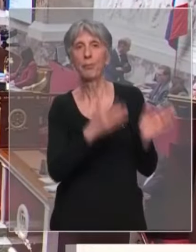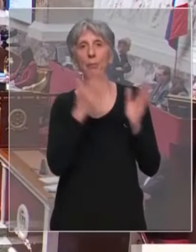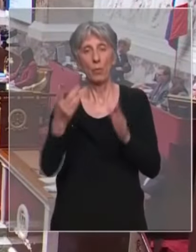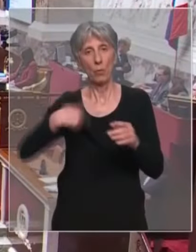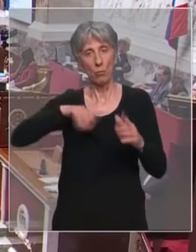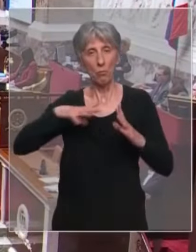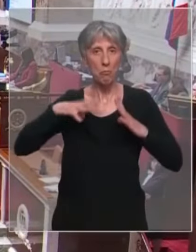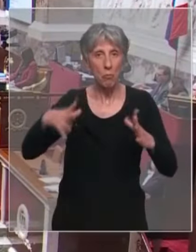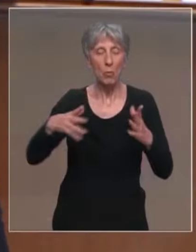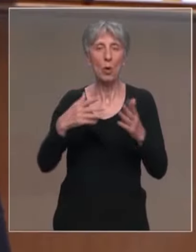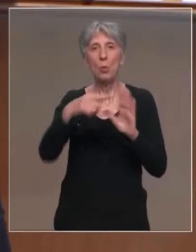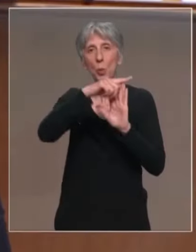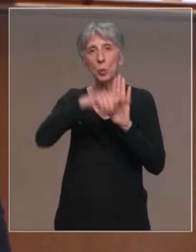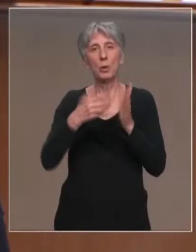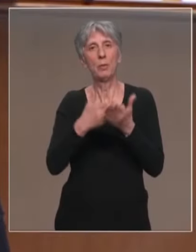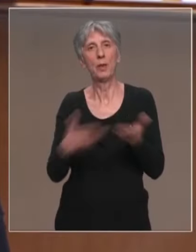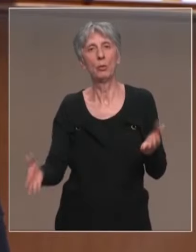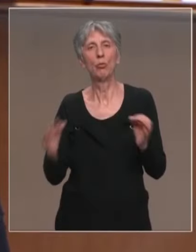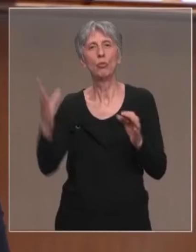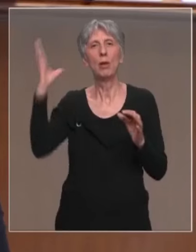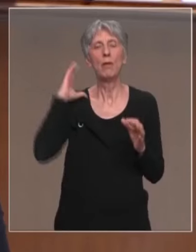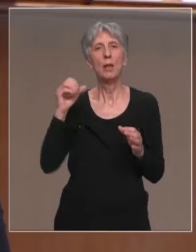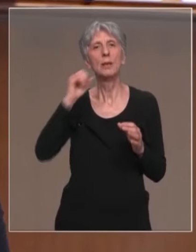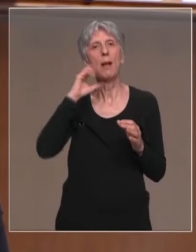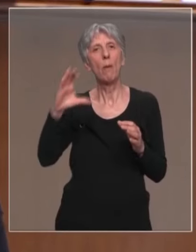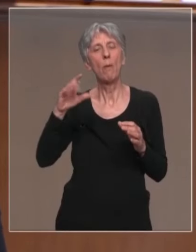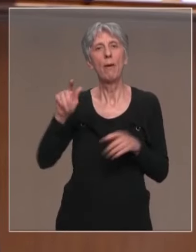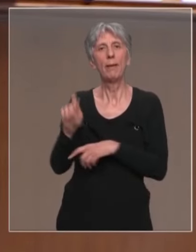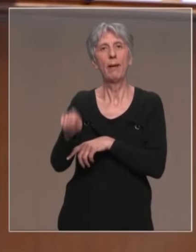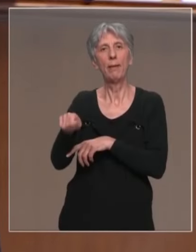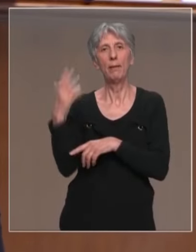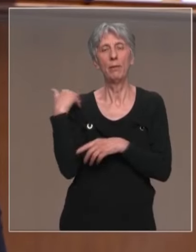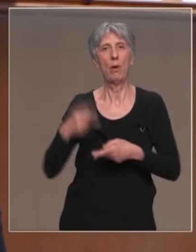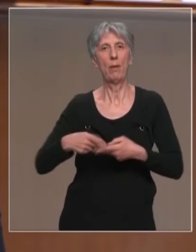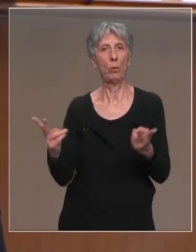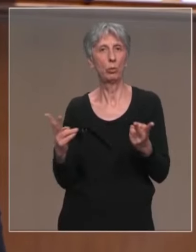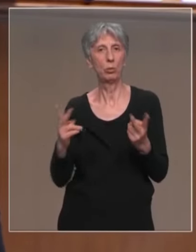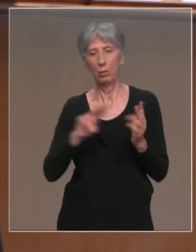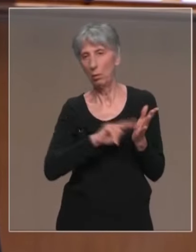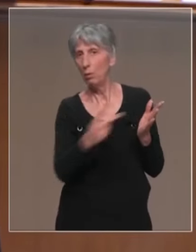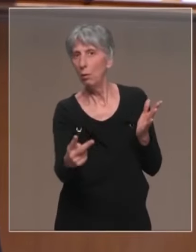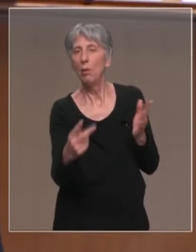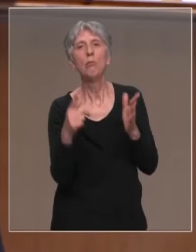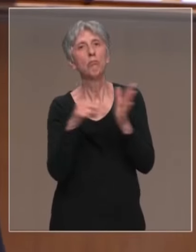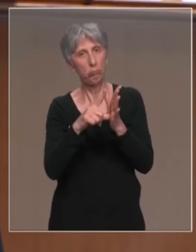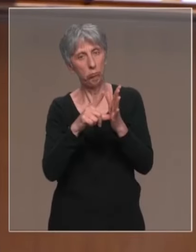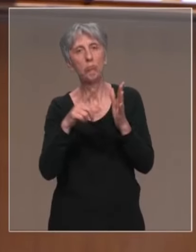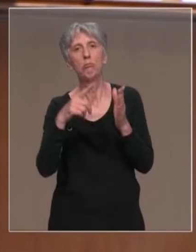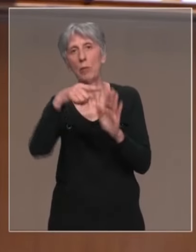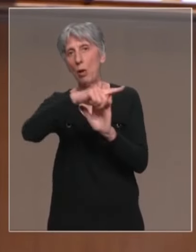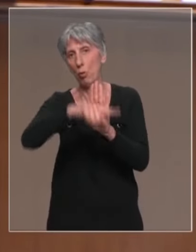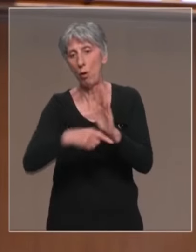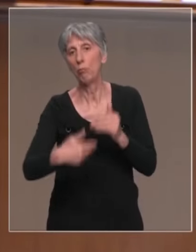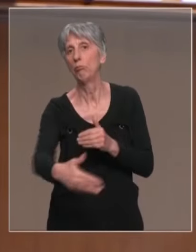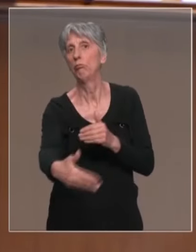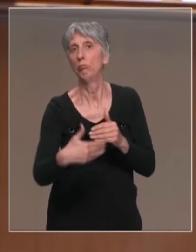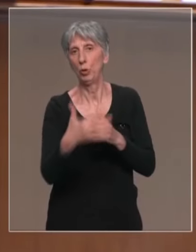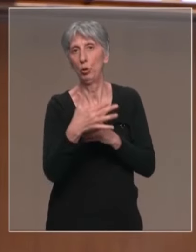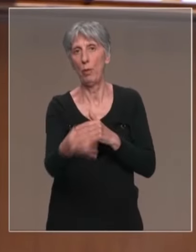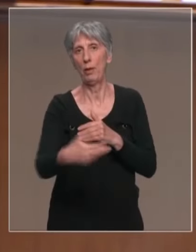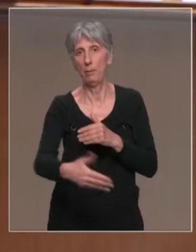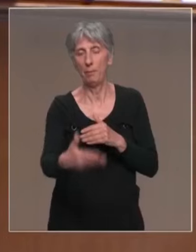mesures de simplification que j'ai annoncées lors du salon du MIPIM à Cannes et qui auront une traduction législative et réglementaire dans les semaines qui viennent. Nous